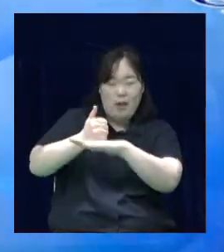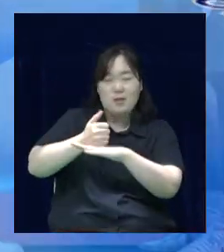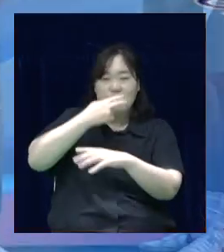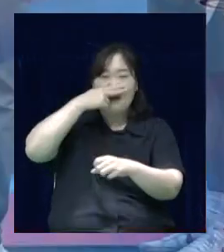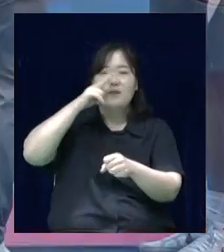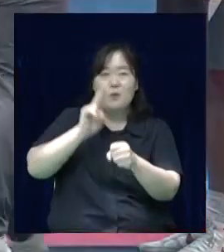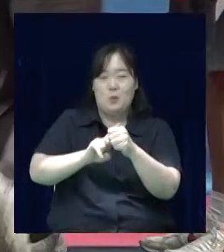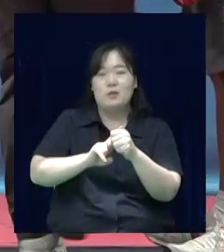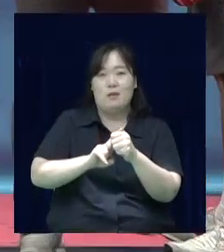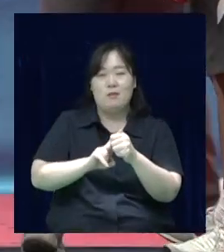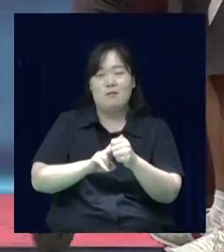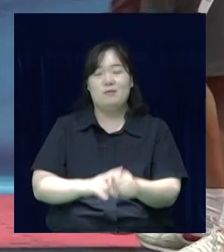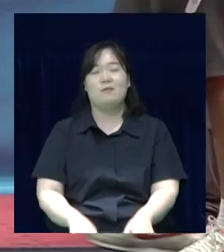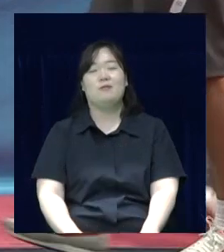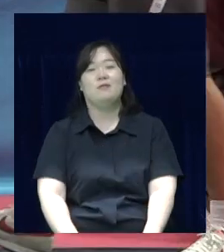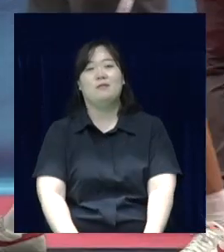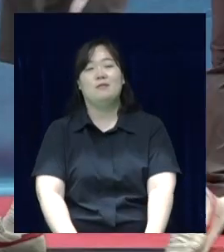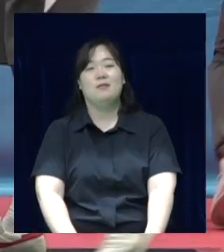시도가 이어지겠습니다.